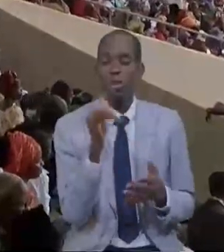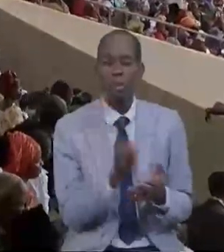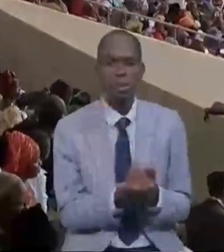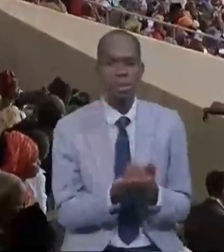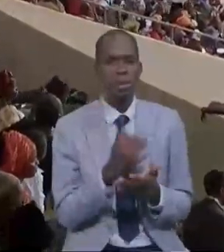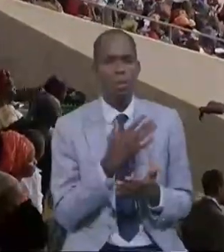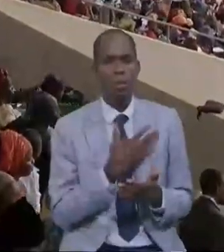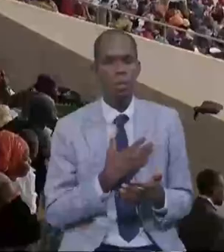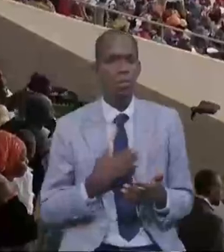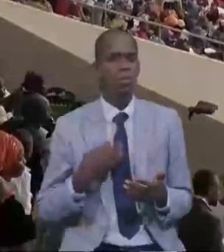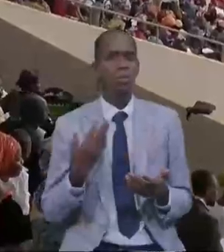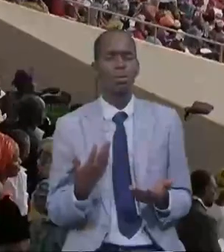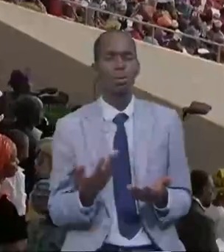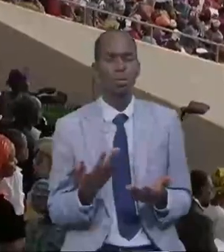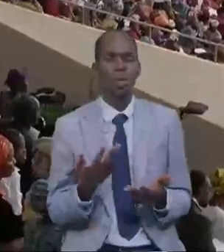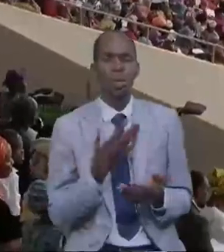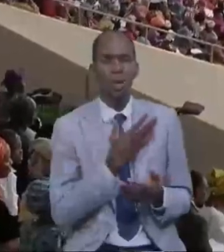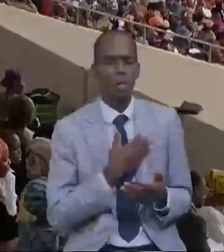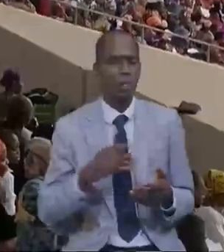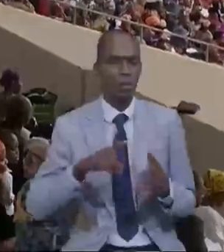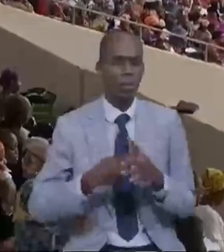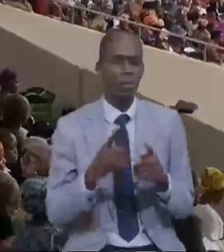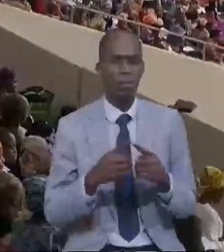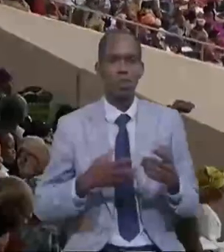ami, la sanctification,